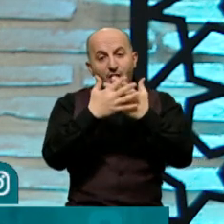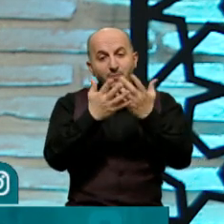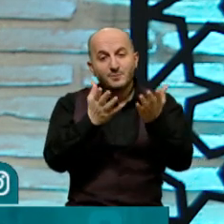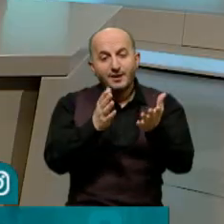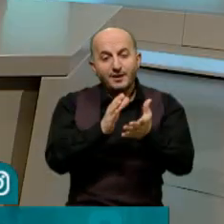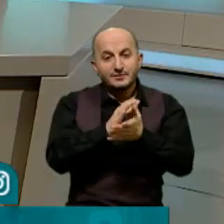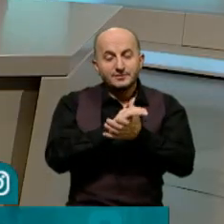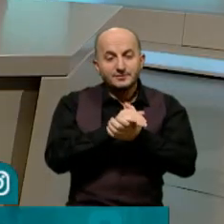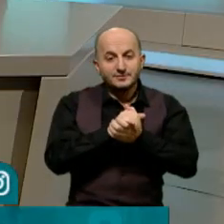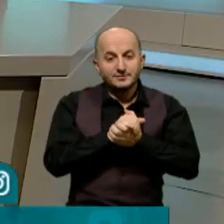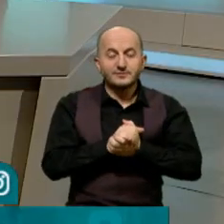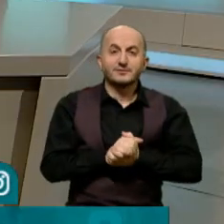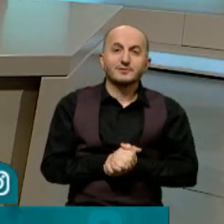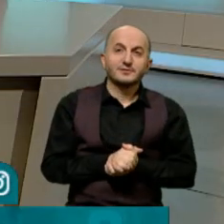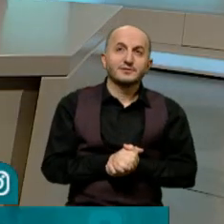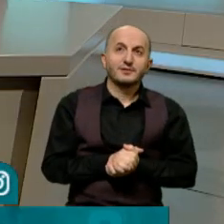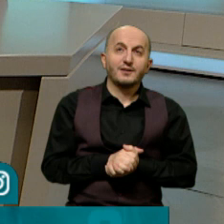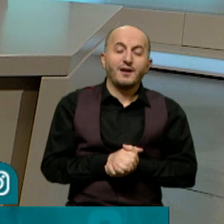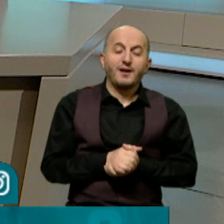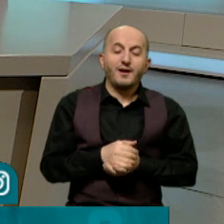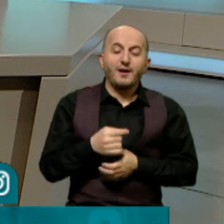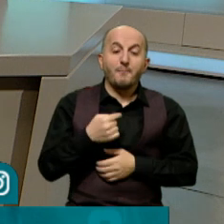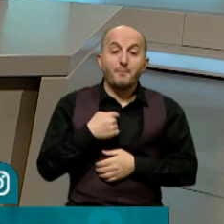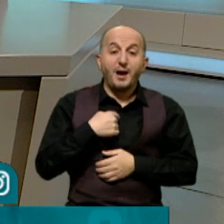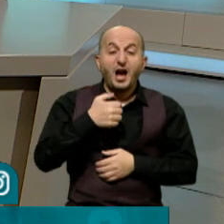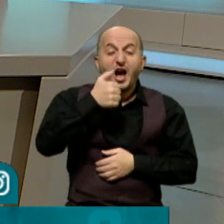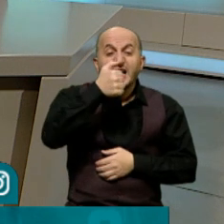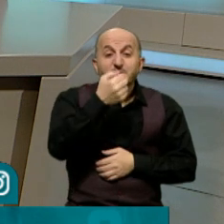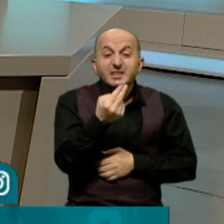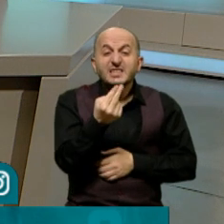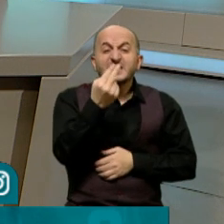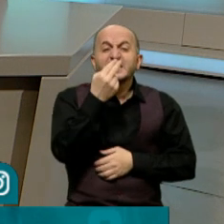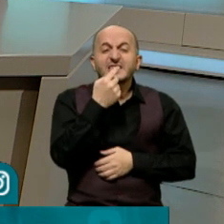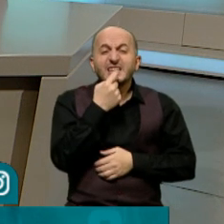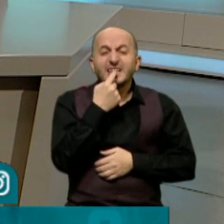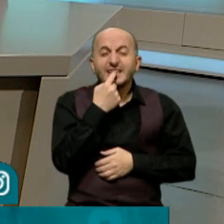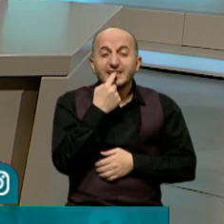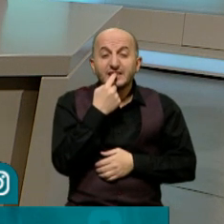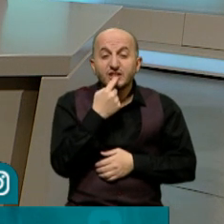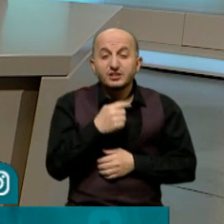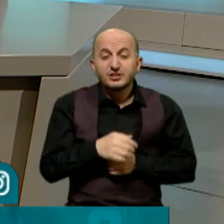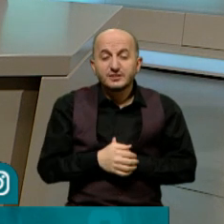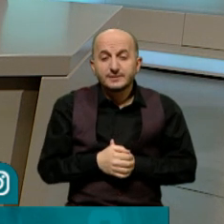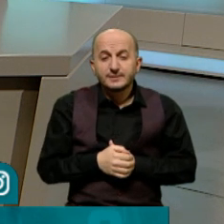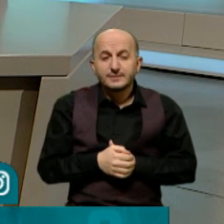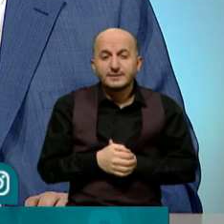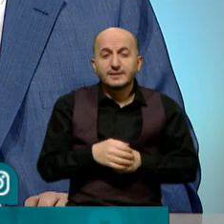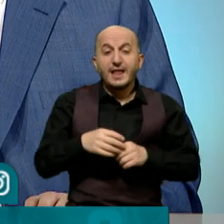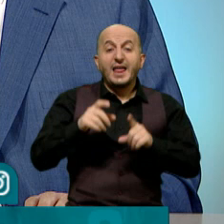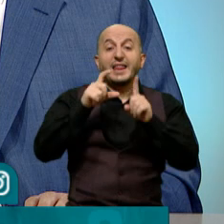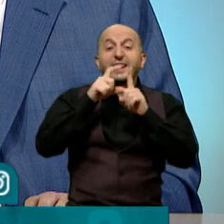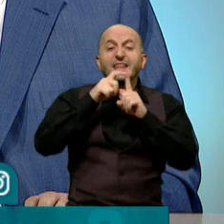akşamlar. Ben 67 yaşındayım. Kalp hastasıyım. Evet. Yalış hastasıyım.